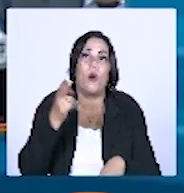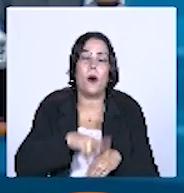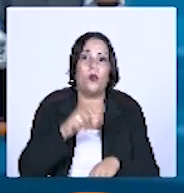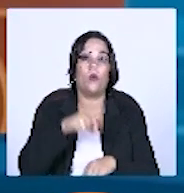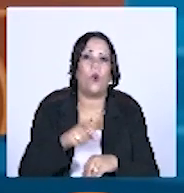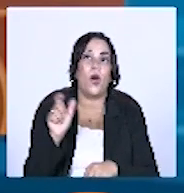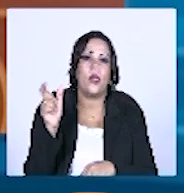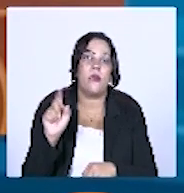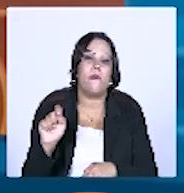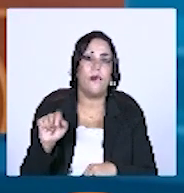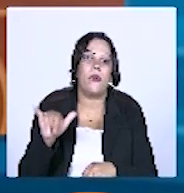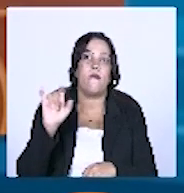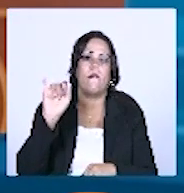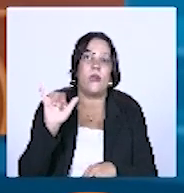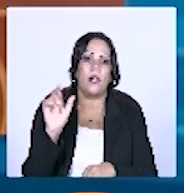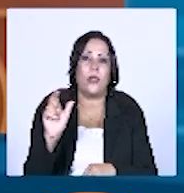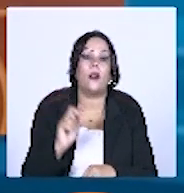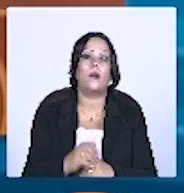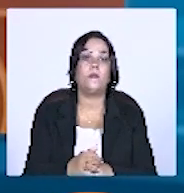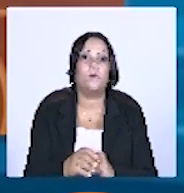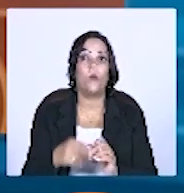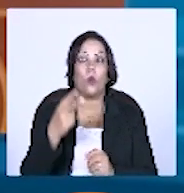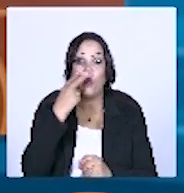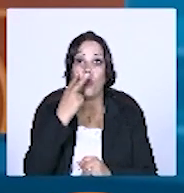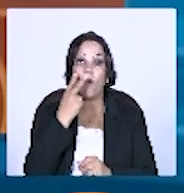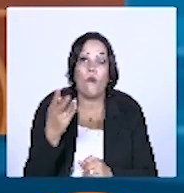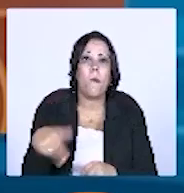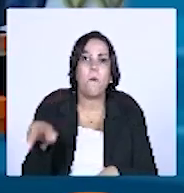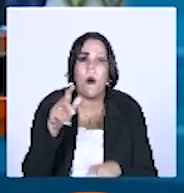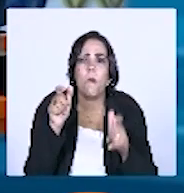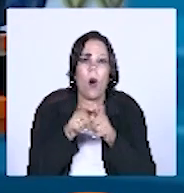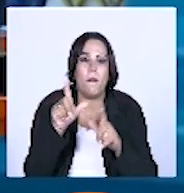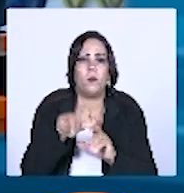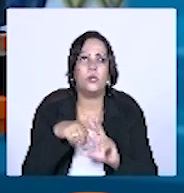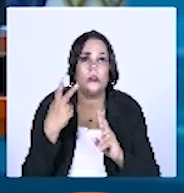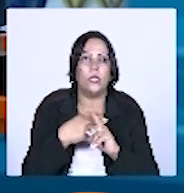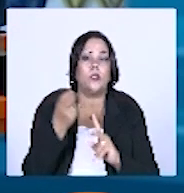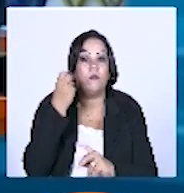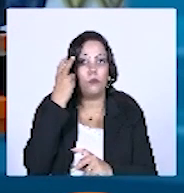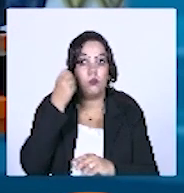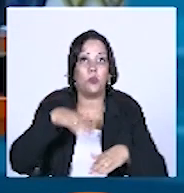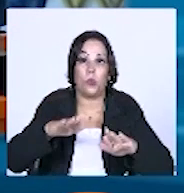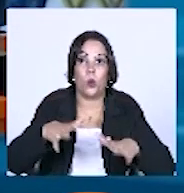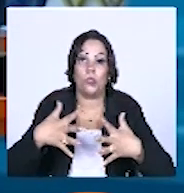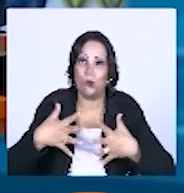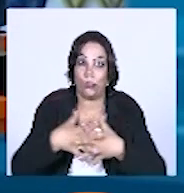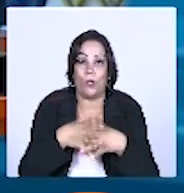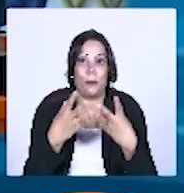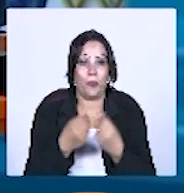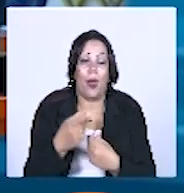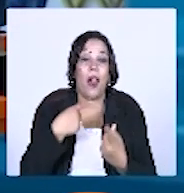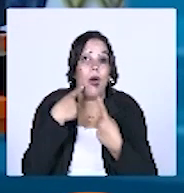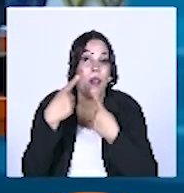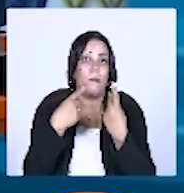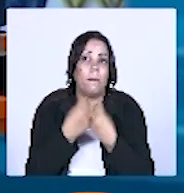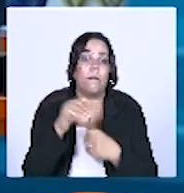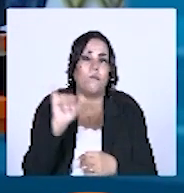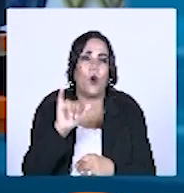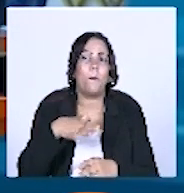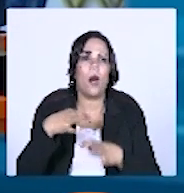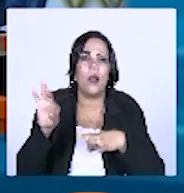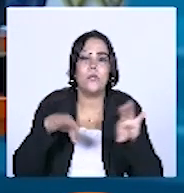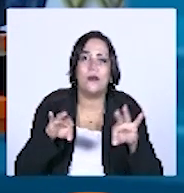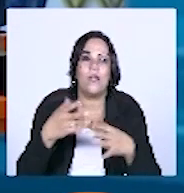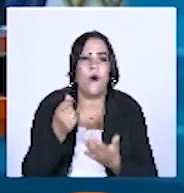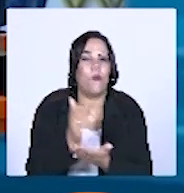مسعد يعني شفنا مجموعه او نغبه من المثقفين حضرت وشاركت واتكلمت من وجات نظر مختلفه سياسيه